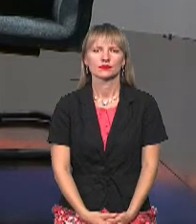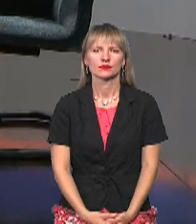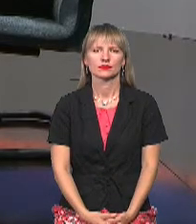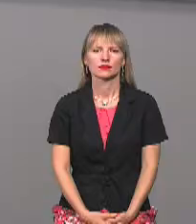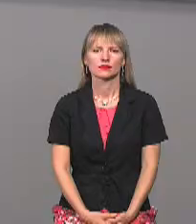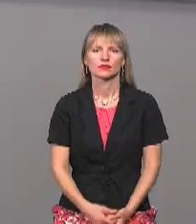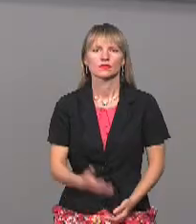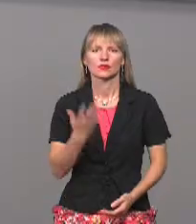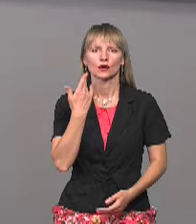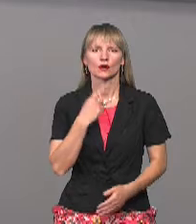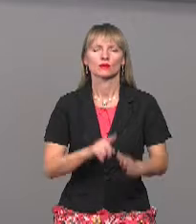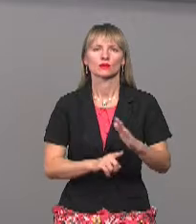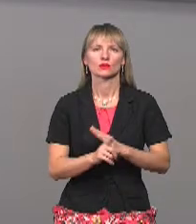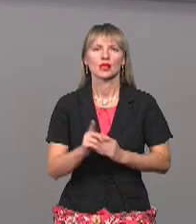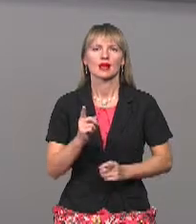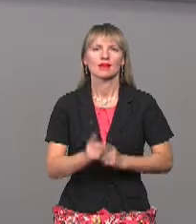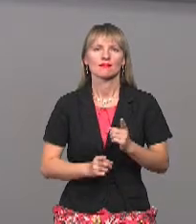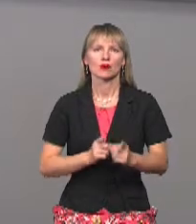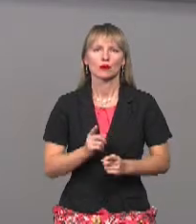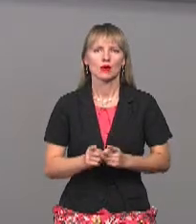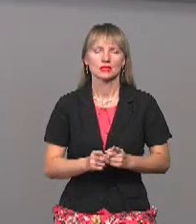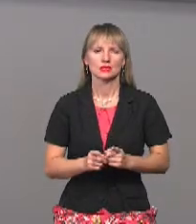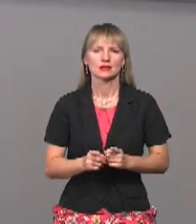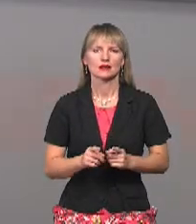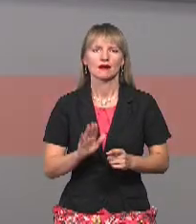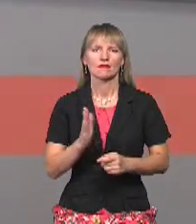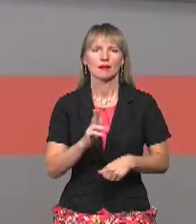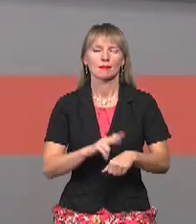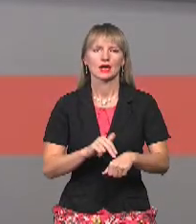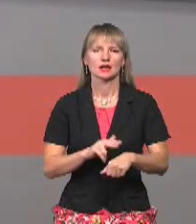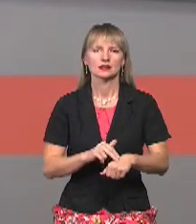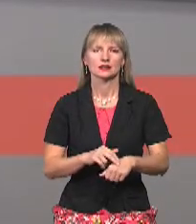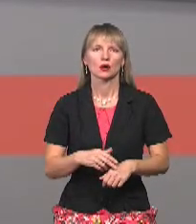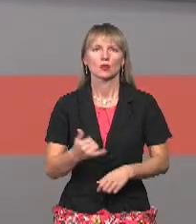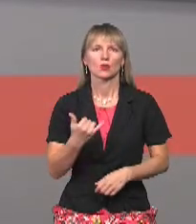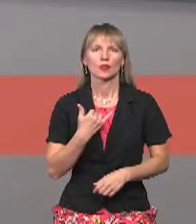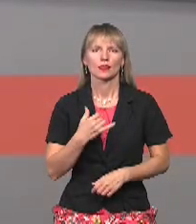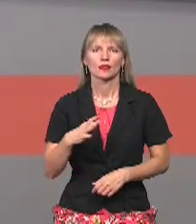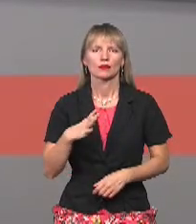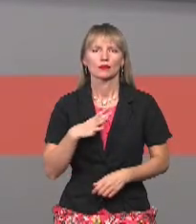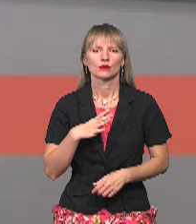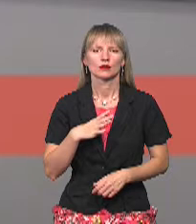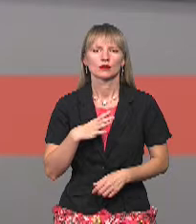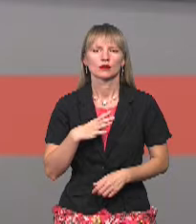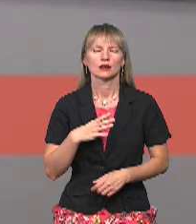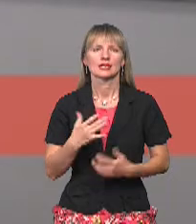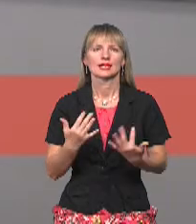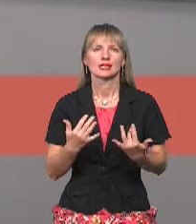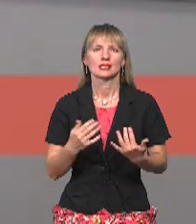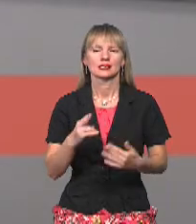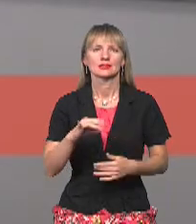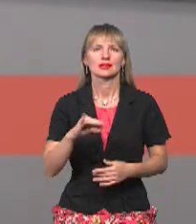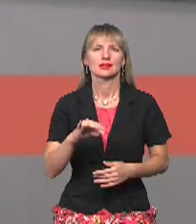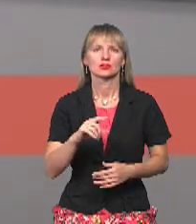Коли прийшла певна реформація, ну саме відділень поліцейських, так у нас були кількість дільничних